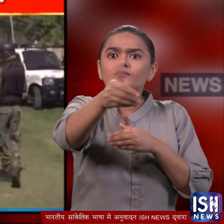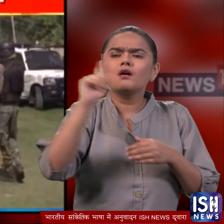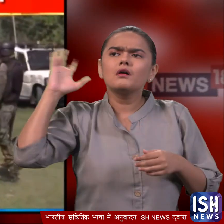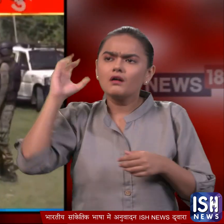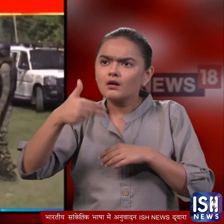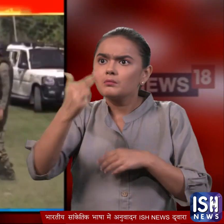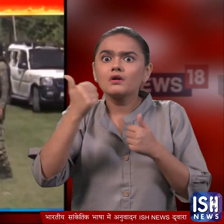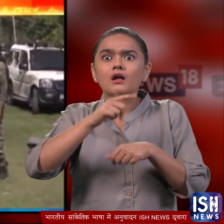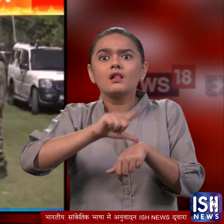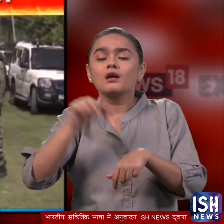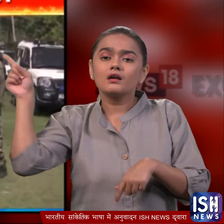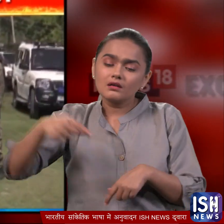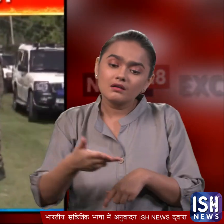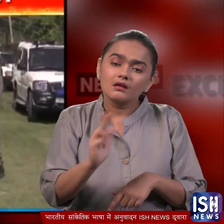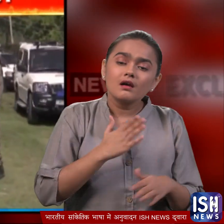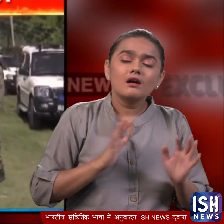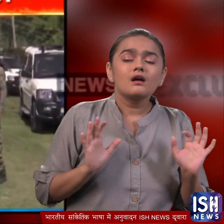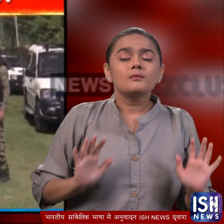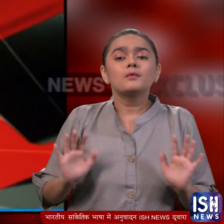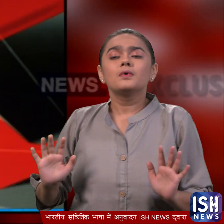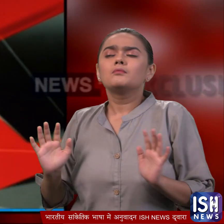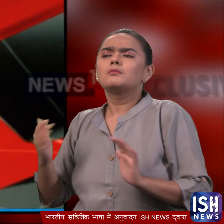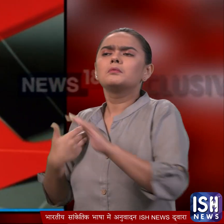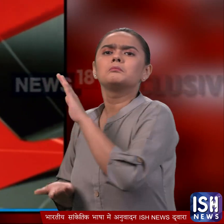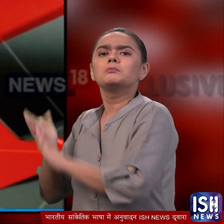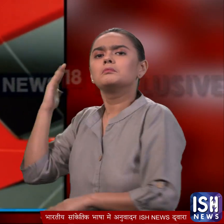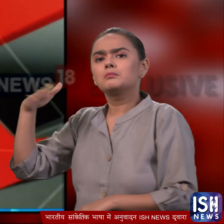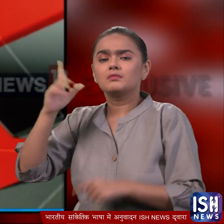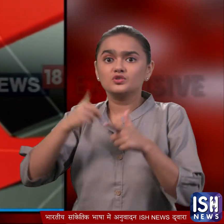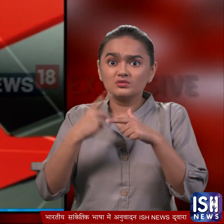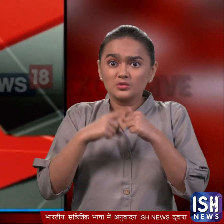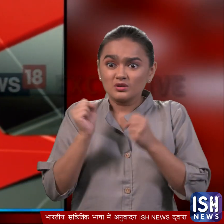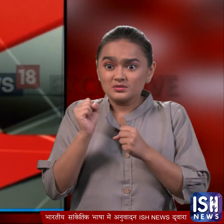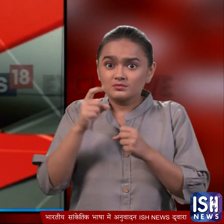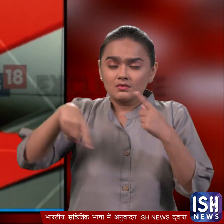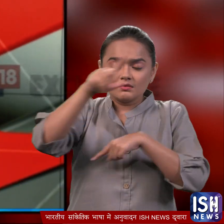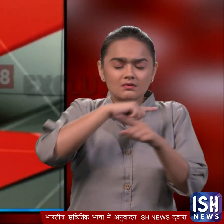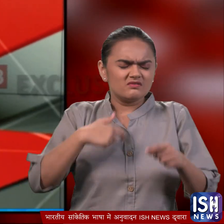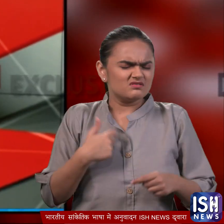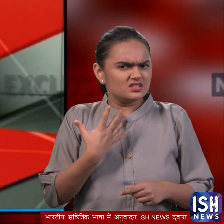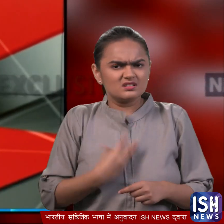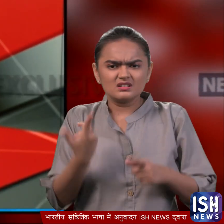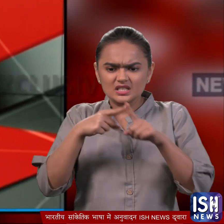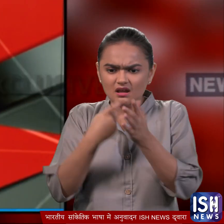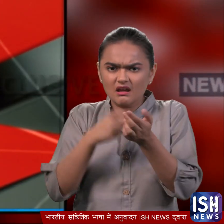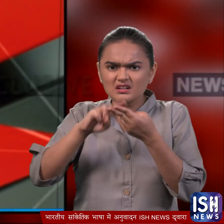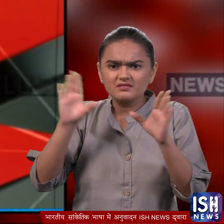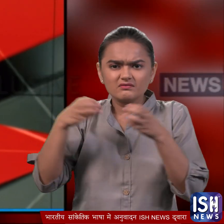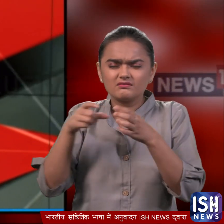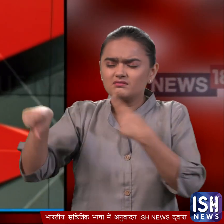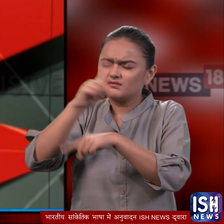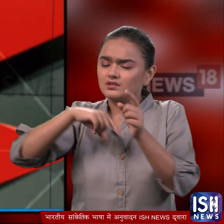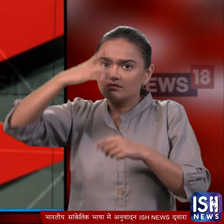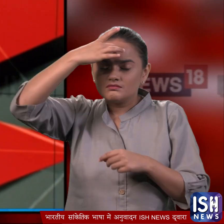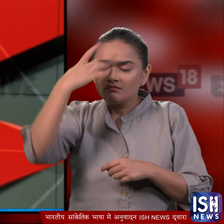काफी देर हो गई और आतंकी आराम से चले गए। लेकिन इस खबर के बाद पूरे जम्मू कश्मीर में मातम का माहौल बन गया। टीआरएफ नाम के